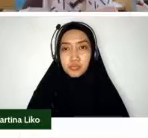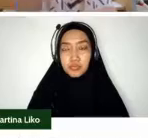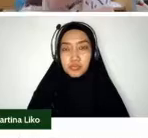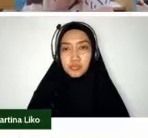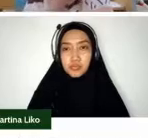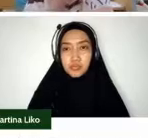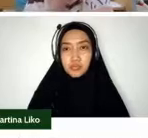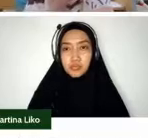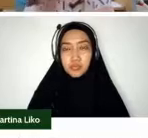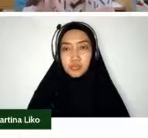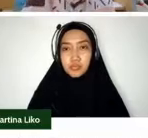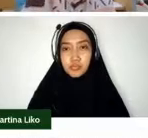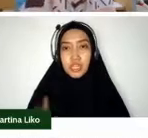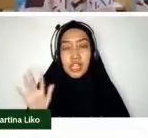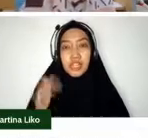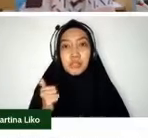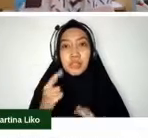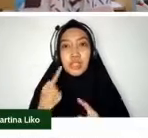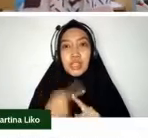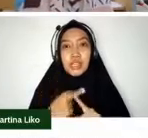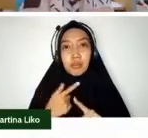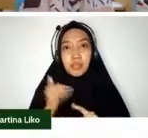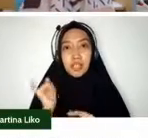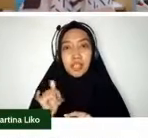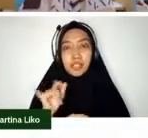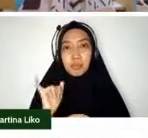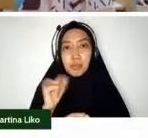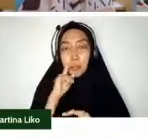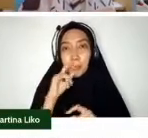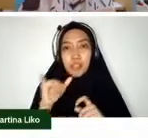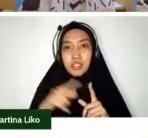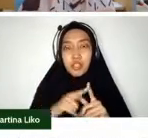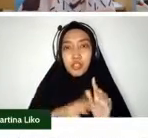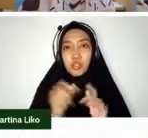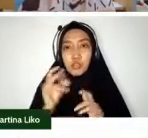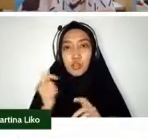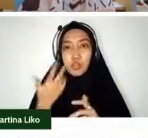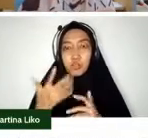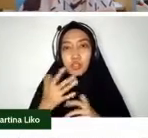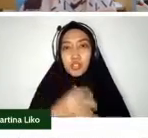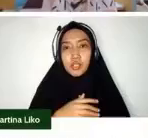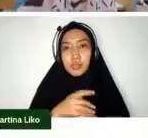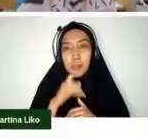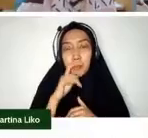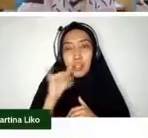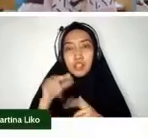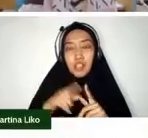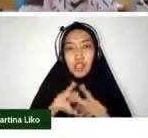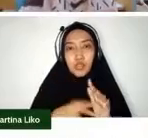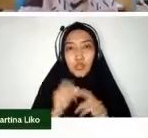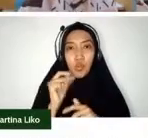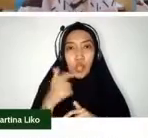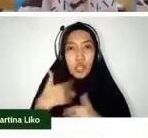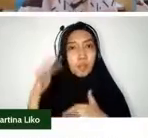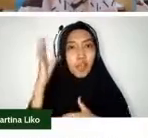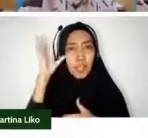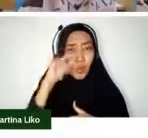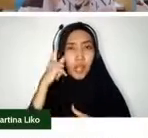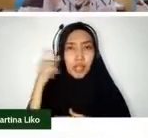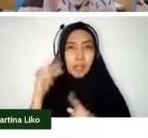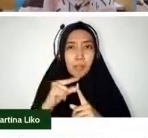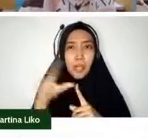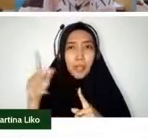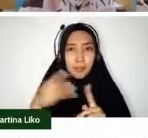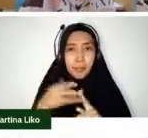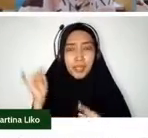nanti ditambahkan sama Pak Yanuar ya, Pak Yanuar ya. Pak Yanuar saya rasa lebih tahu nih PLB ya. Oke.